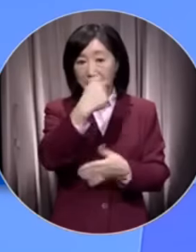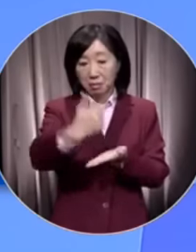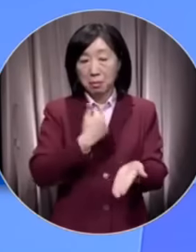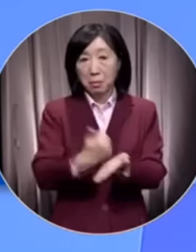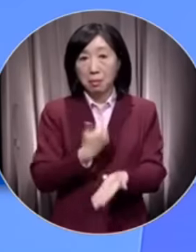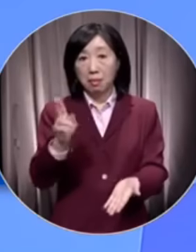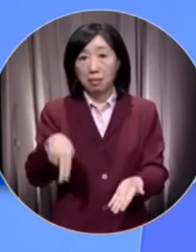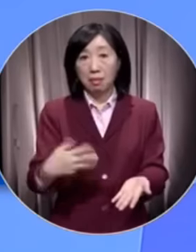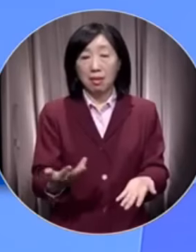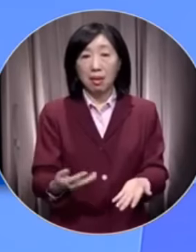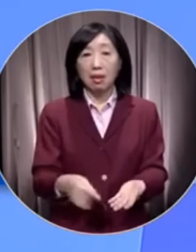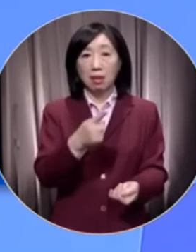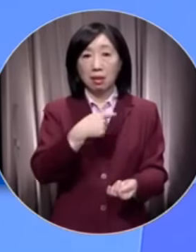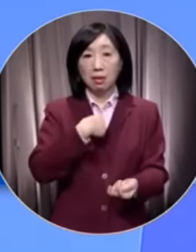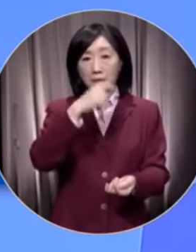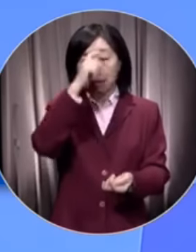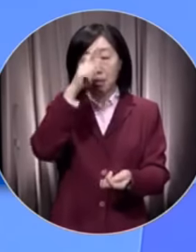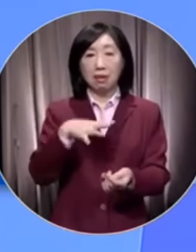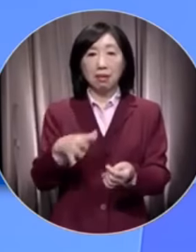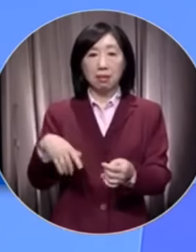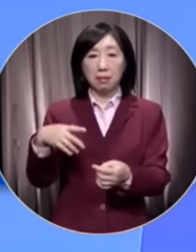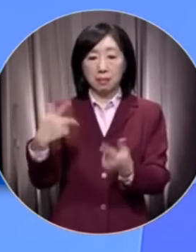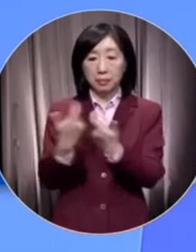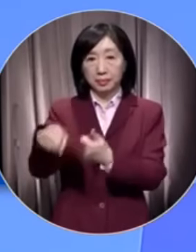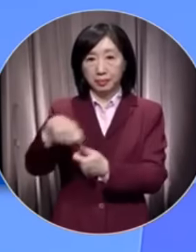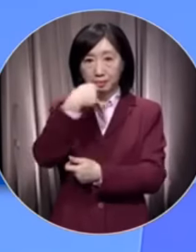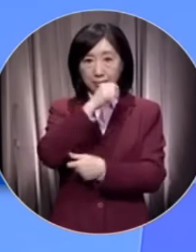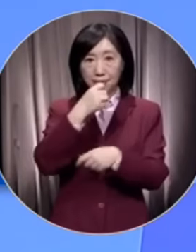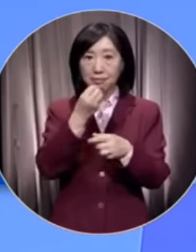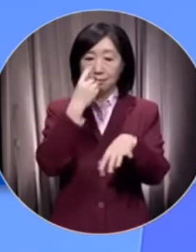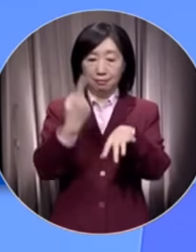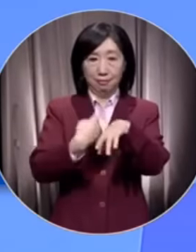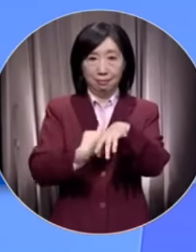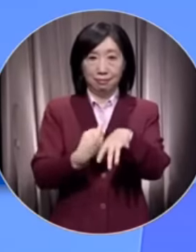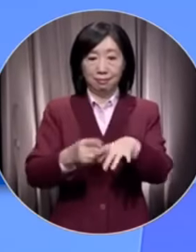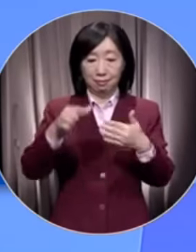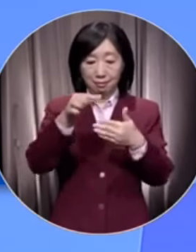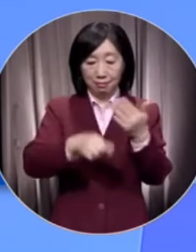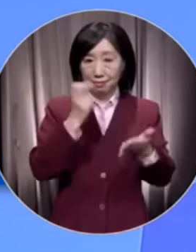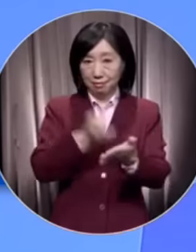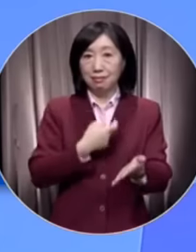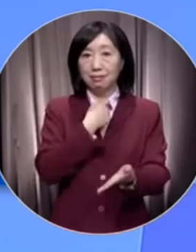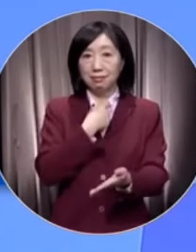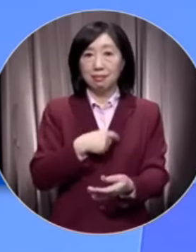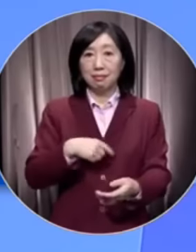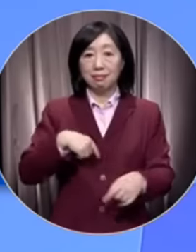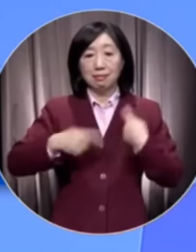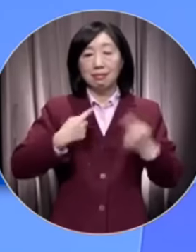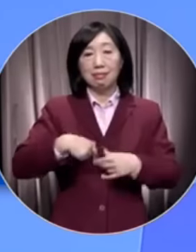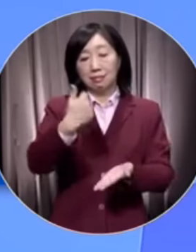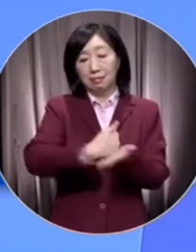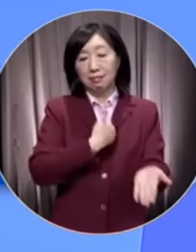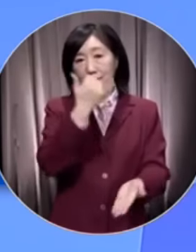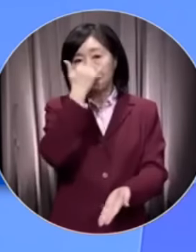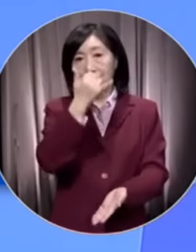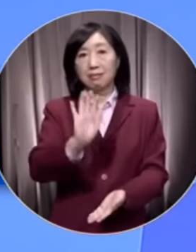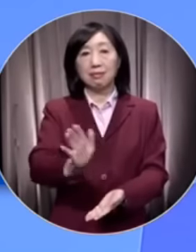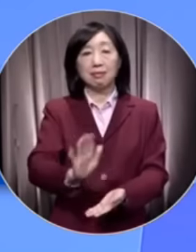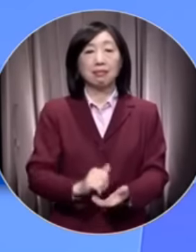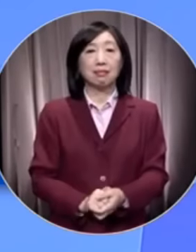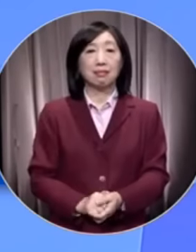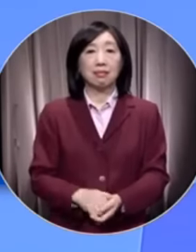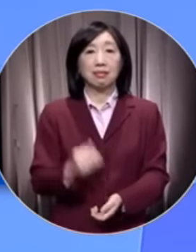据国人饮食习惯定最严格的标准，绝不会贸然开放美猪。你到美国